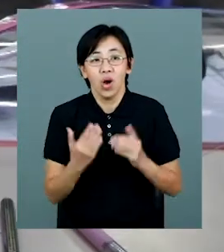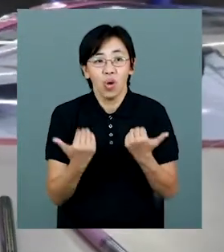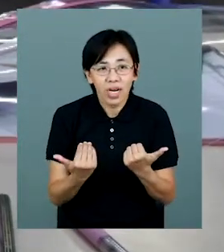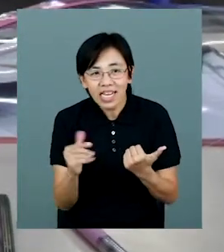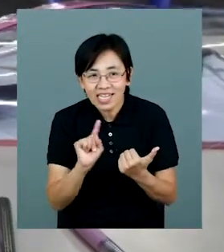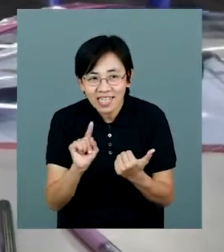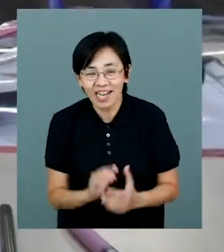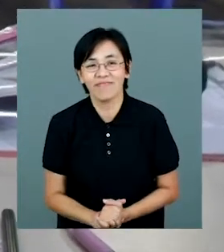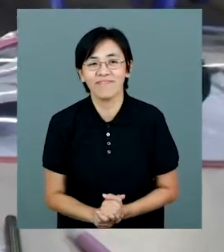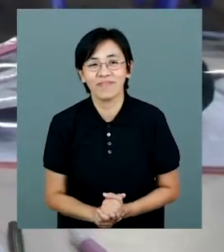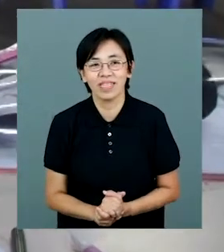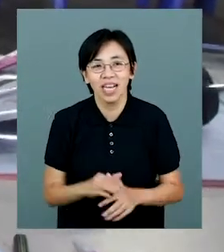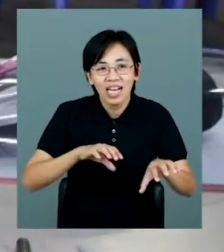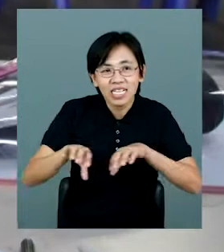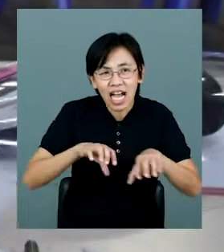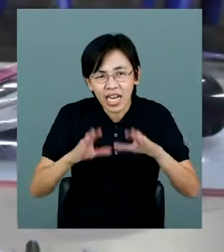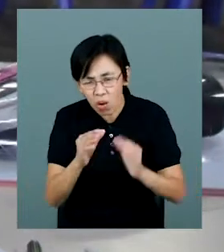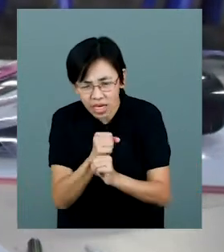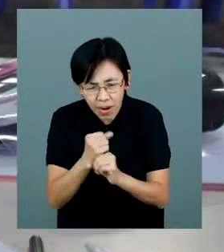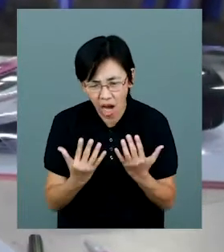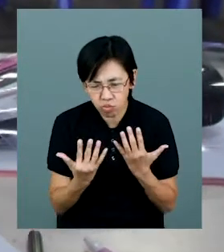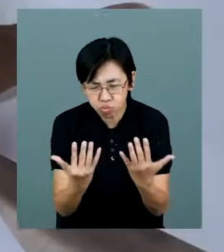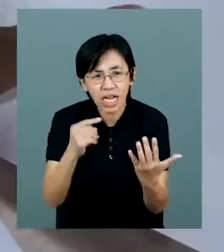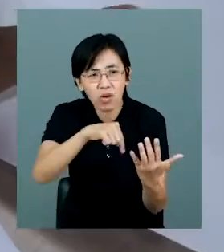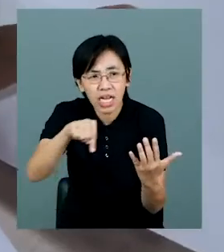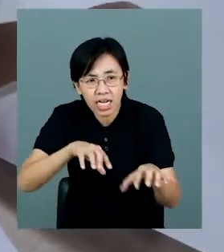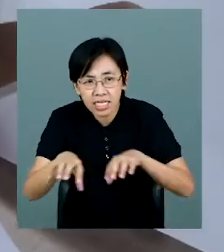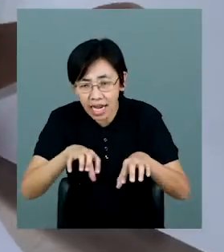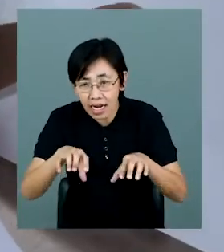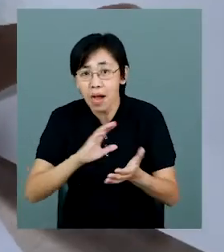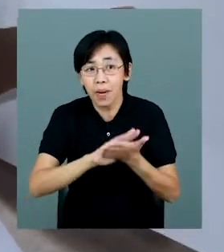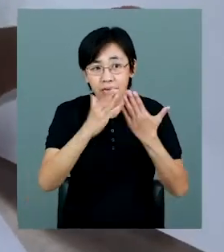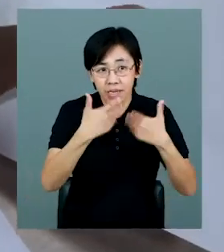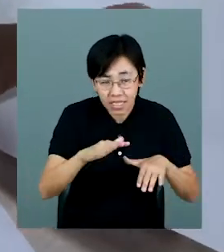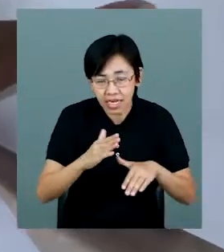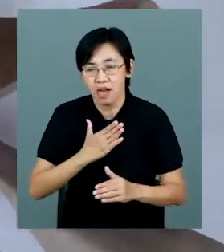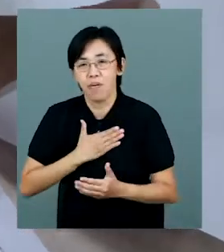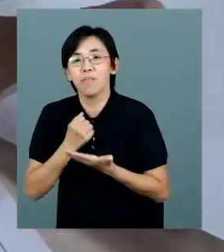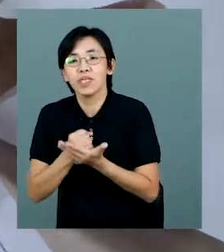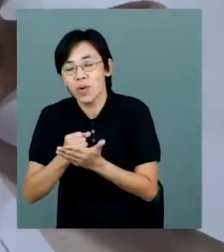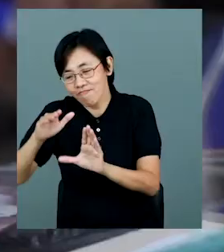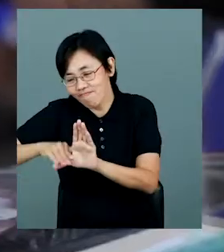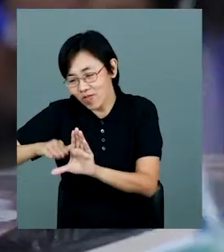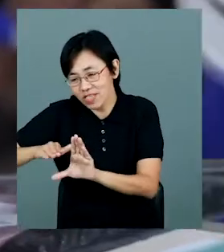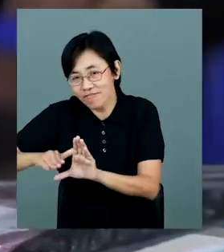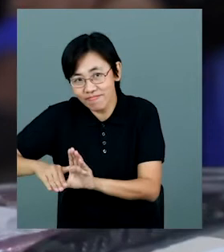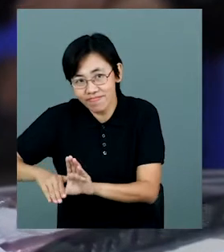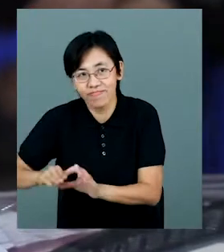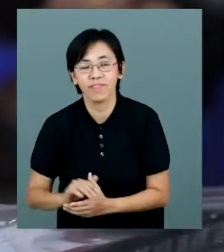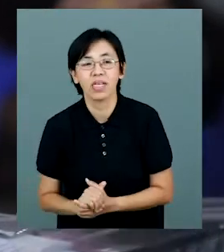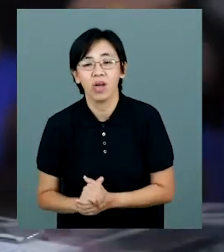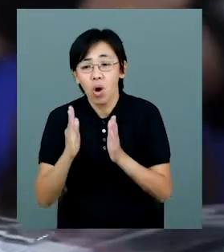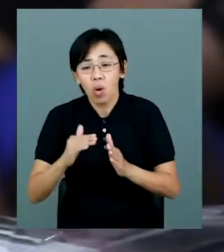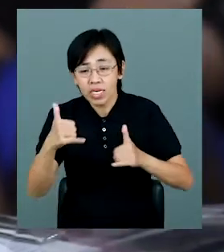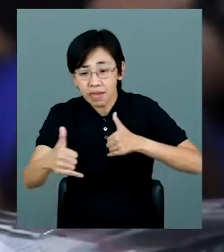วันนี้ก็จัดเรียนคนงานให้อะไรประมาณนี้ครับแล้วก็พอจากวันนี้เสร็จก็ผมก็จะมาช่วยลงทะเบีย